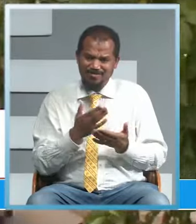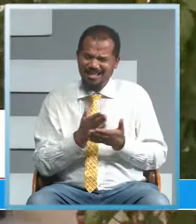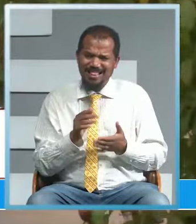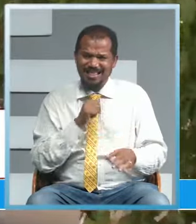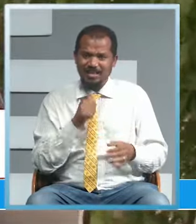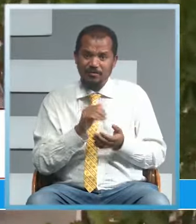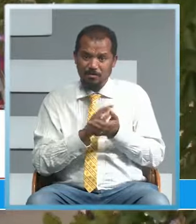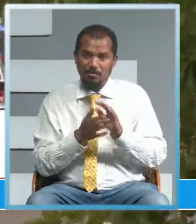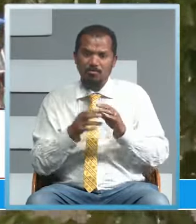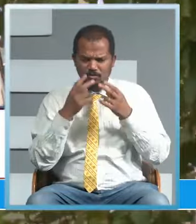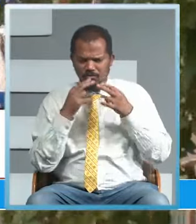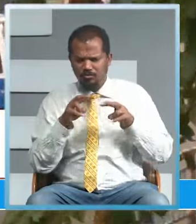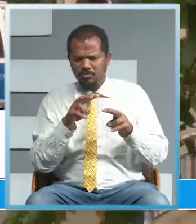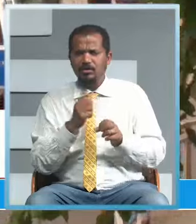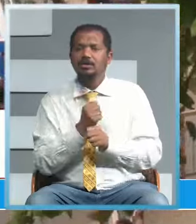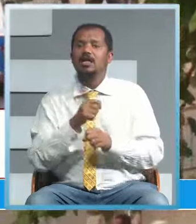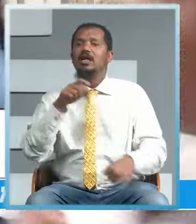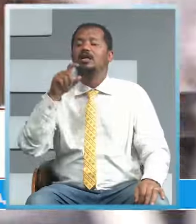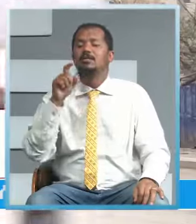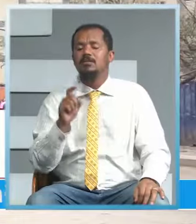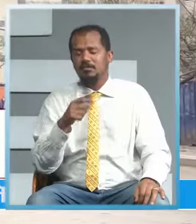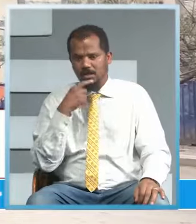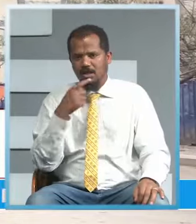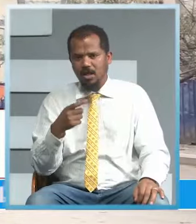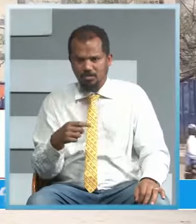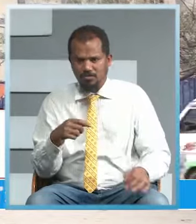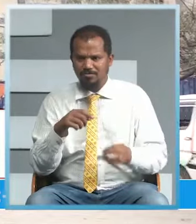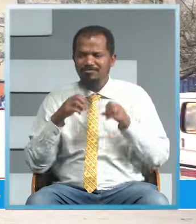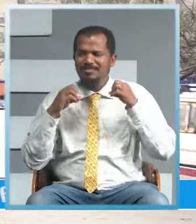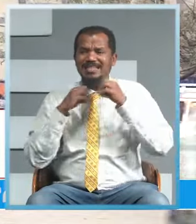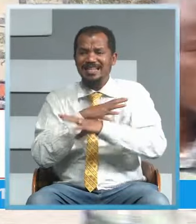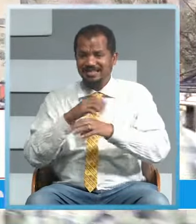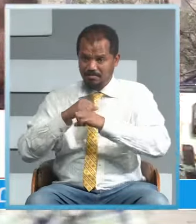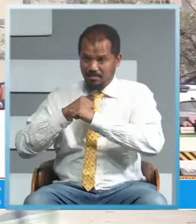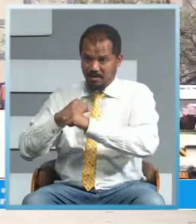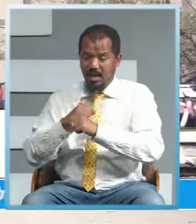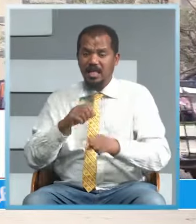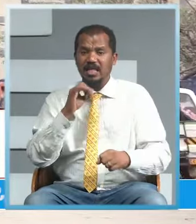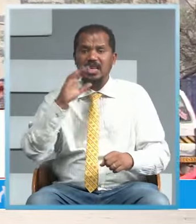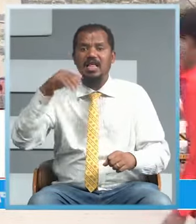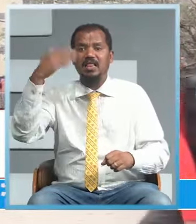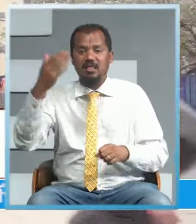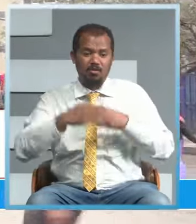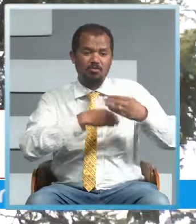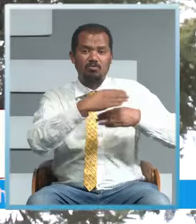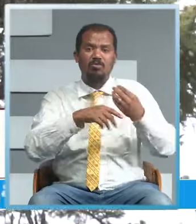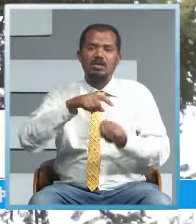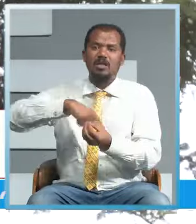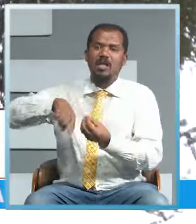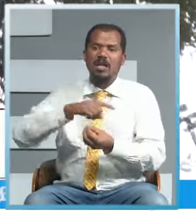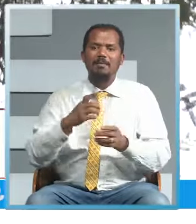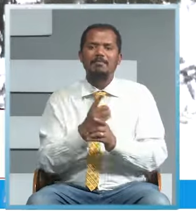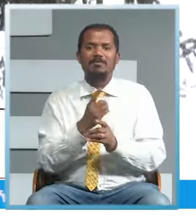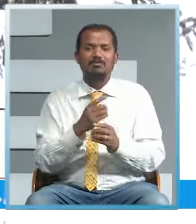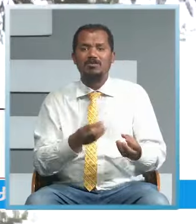አሁንም ያልተቀረፈ በመሆኑ በትኩረት ሊሰራበት እንደሚገባ አመልክተዋል። ብክለትን በመከላከል ለቀጣዩ ትውልድ